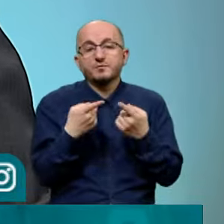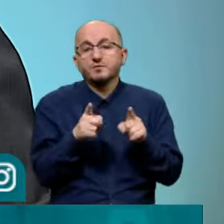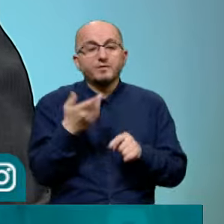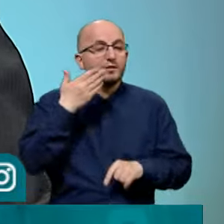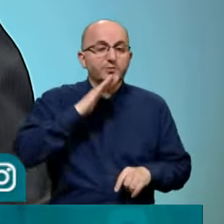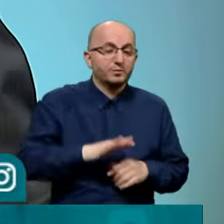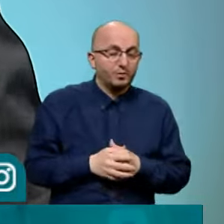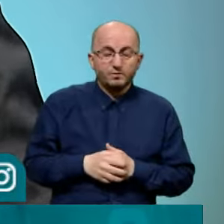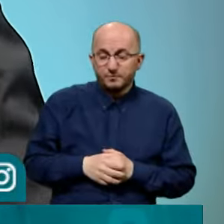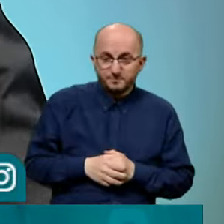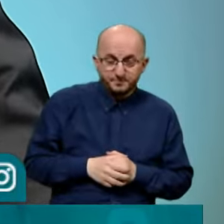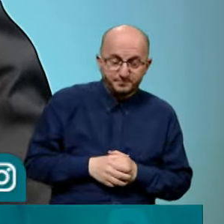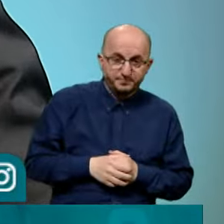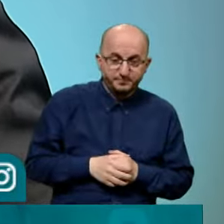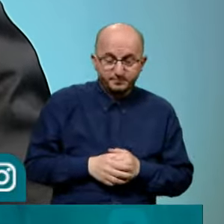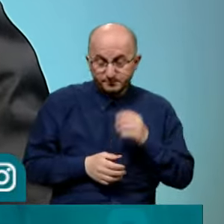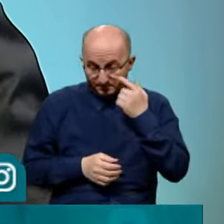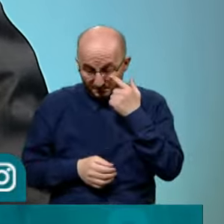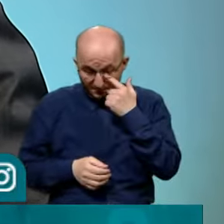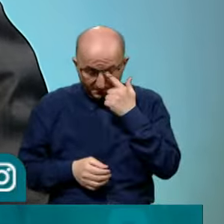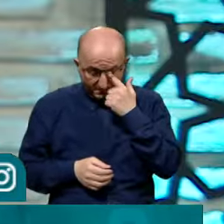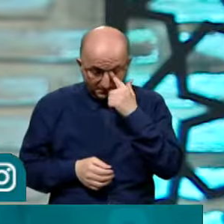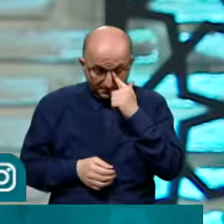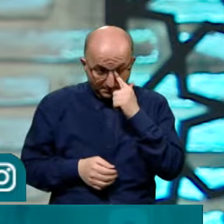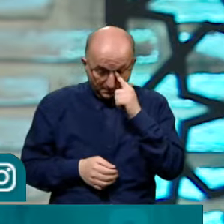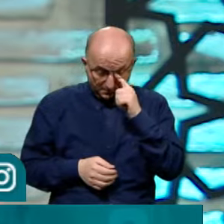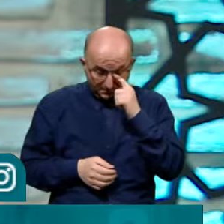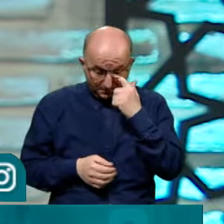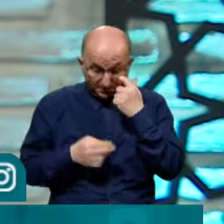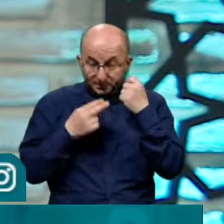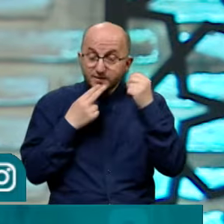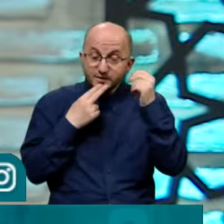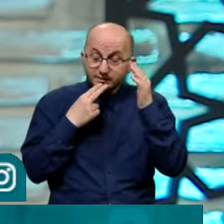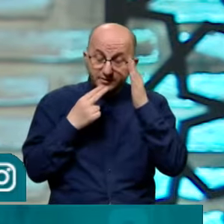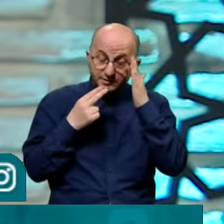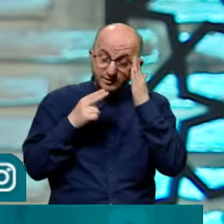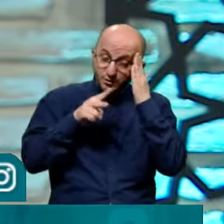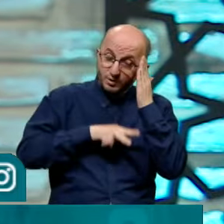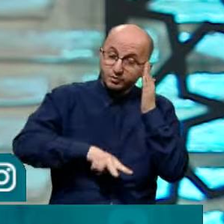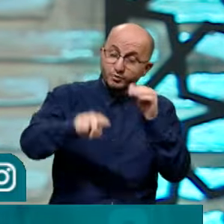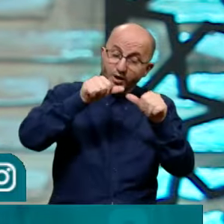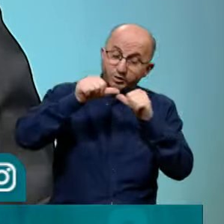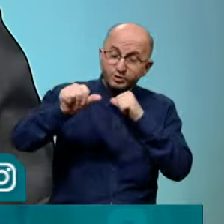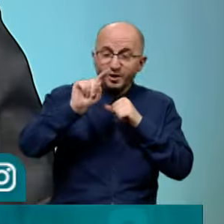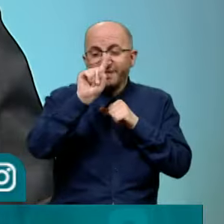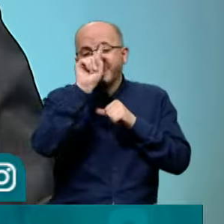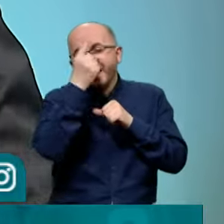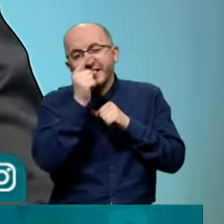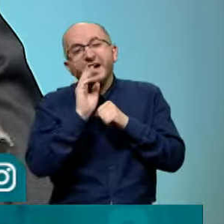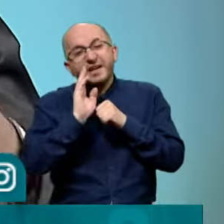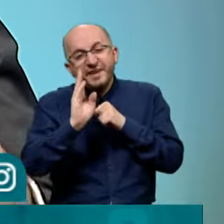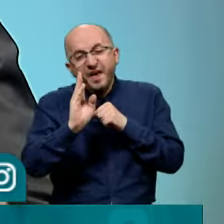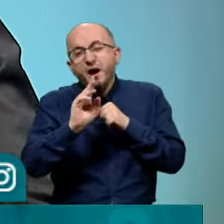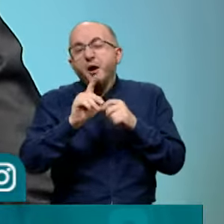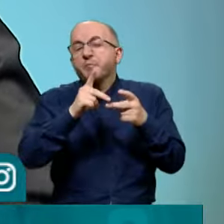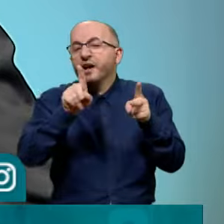yok. Yani Buradaki kadın dikkat edilmesi gereken şey sefer sefere mevzusu yalnız değil mi? başına mahremi olmadan gidebilir mi, gidemez mi? Bu